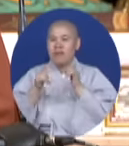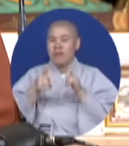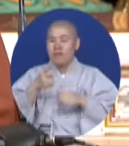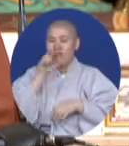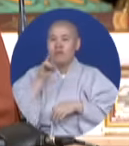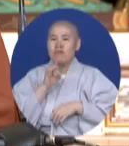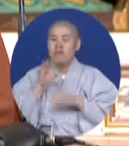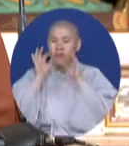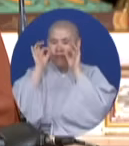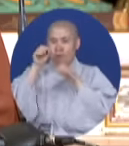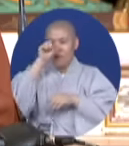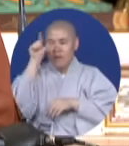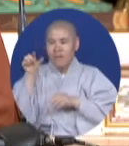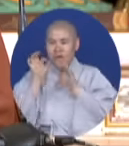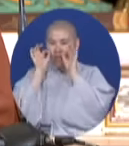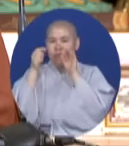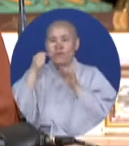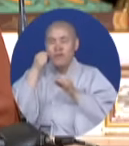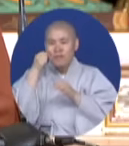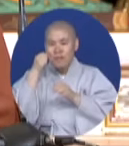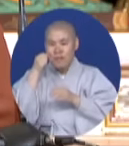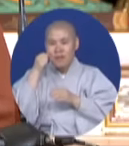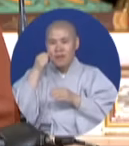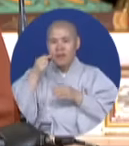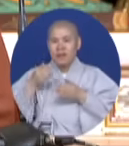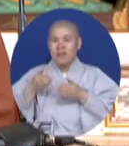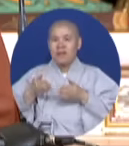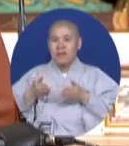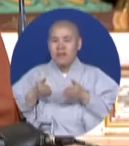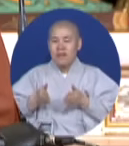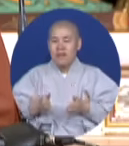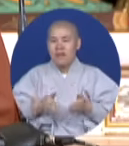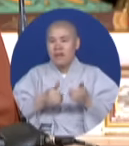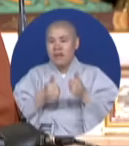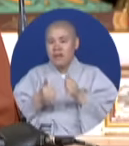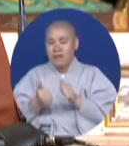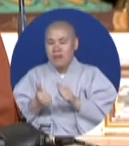이게요. 그 생사 속에